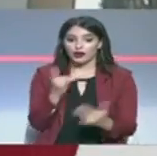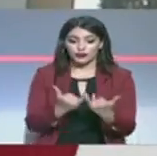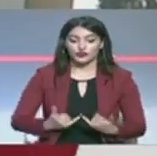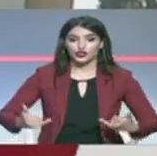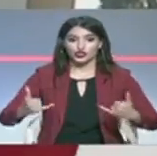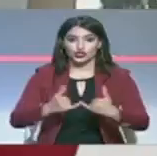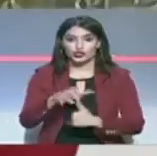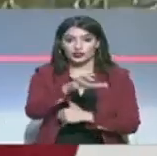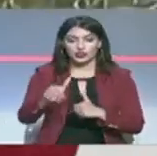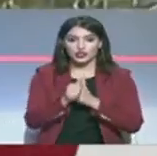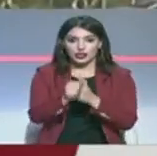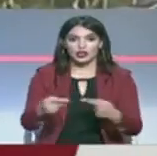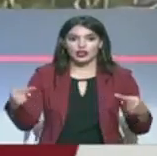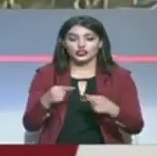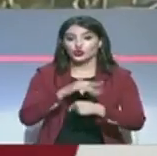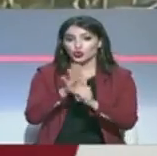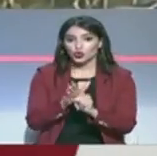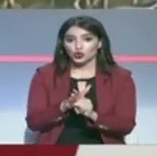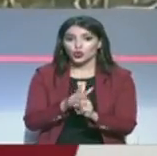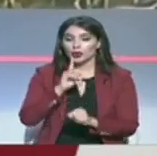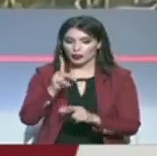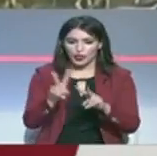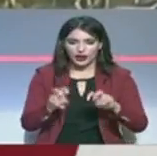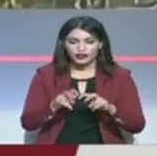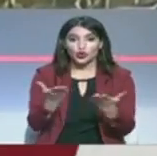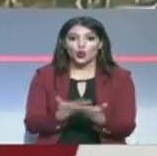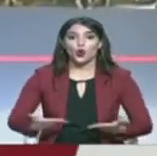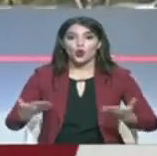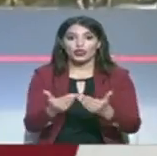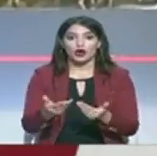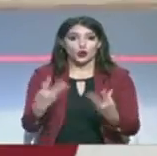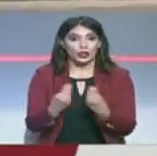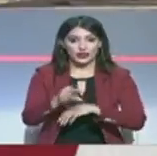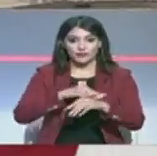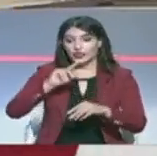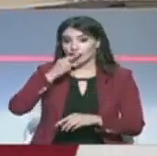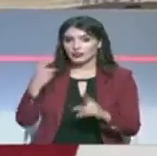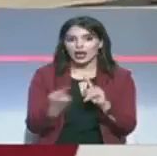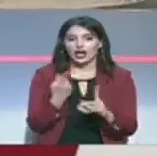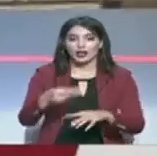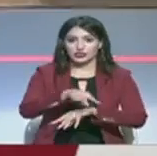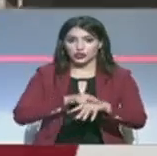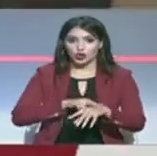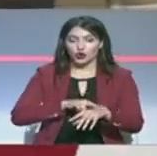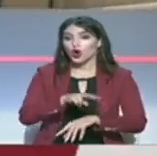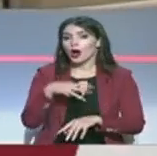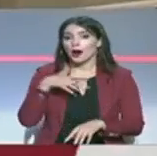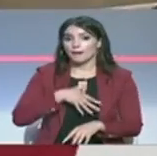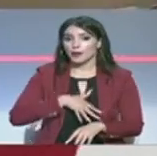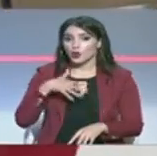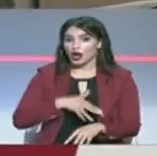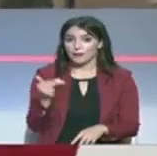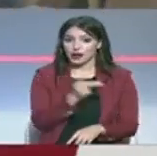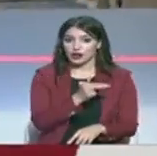اللجنة الجهوية لمجابهة فيروس كورونا التي تدرست الوضع الوبائي بالولاية وخاصة بمعتمديتي الحامة والحامة